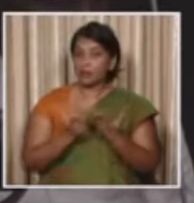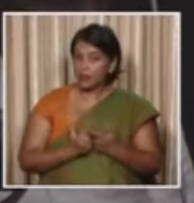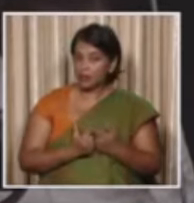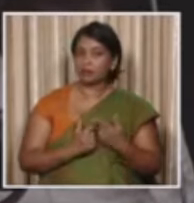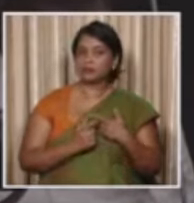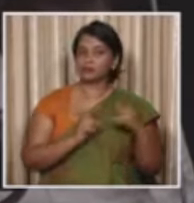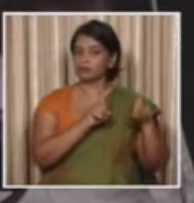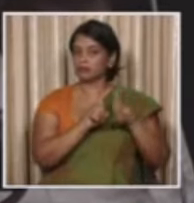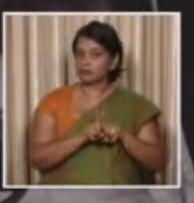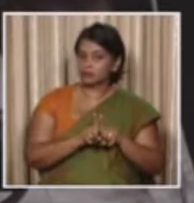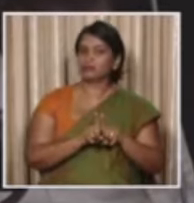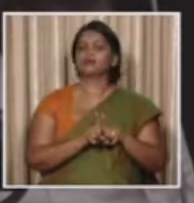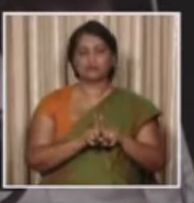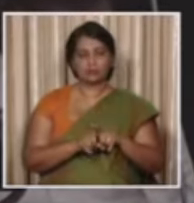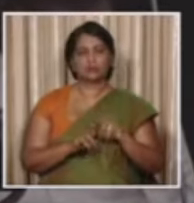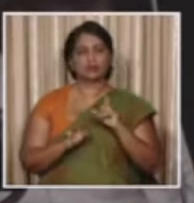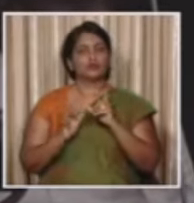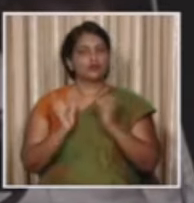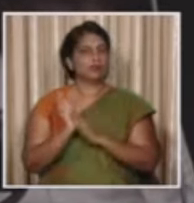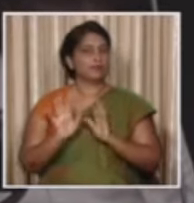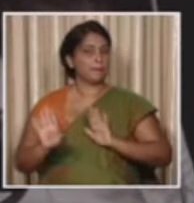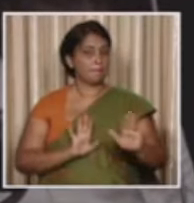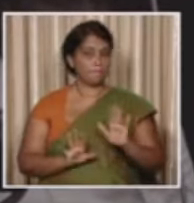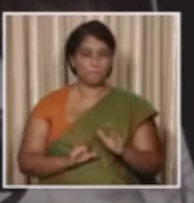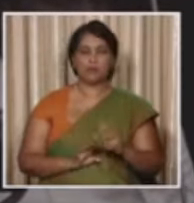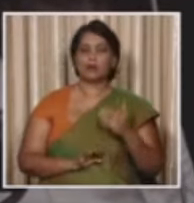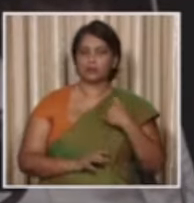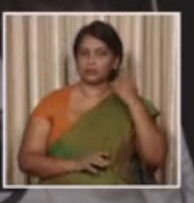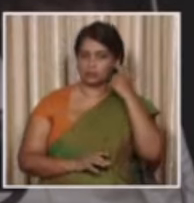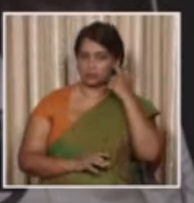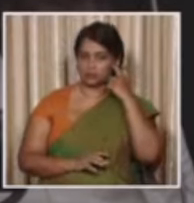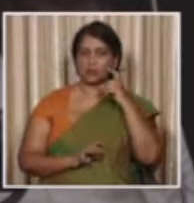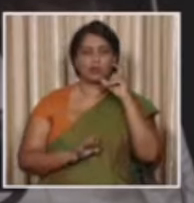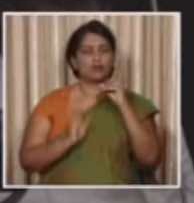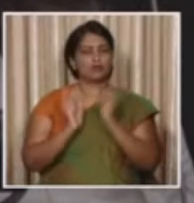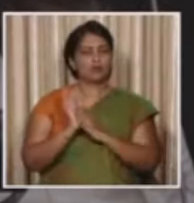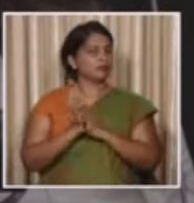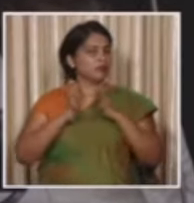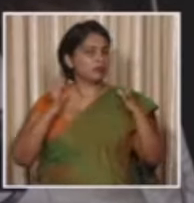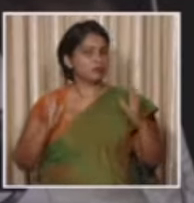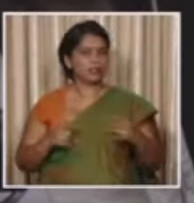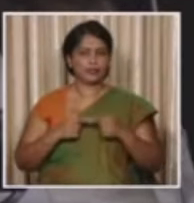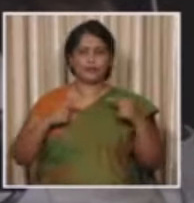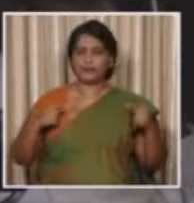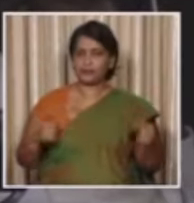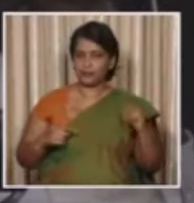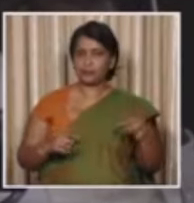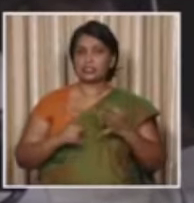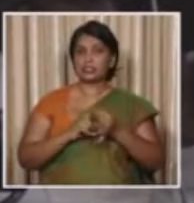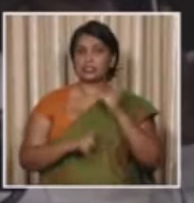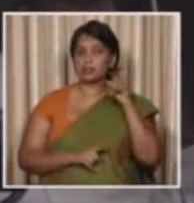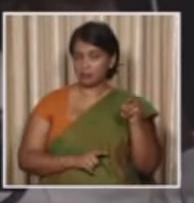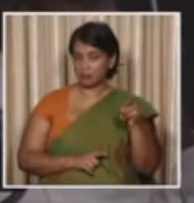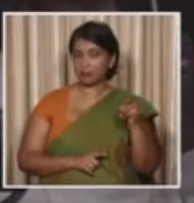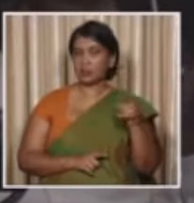විගණකාධිපතිවරයාත් එක්ක එකට ඉඳගෙන තමයි කෝප් කමිටුව මෙහෙවන්නේ. දැන් අපි දන්නවා කෝප් කමිටුවට විශාල විරෝධයක් පළ වෙලා තියෙනවා